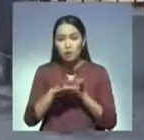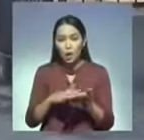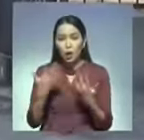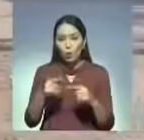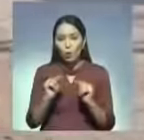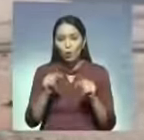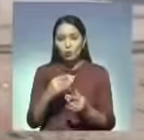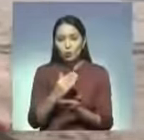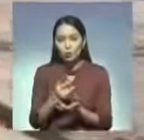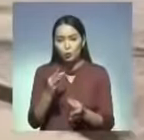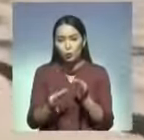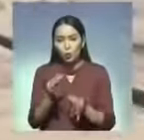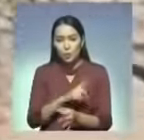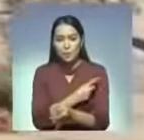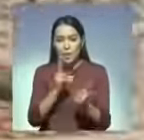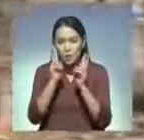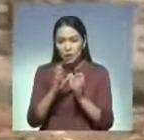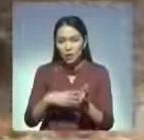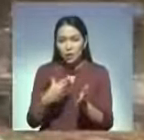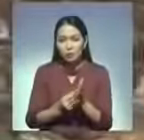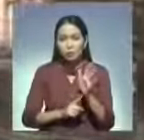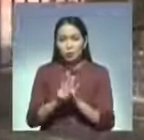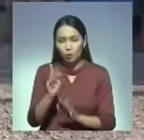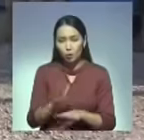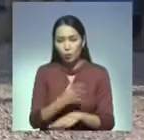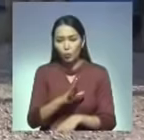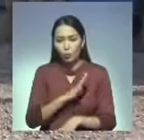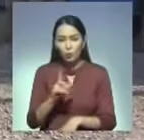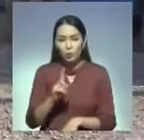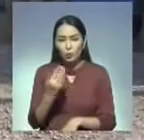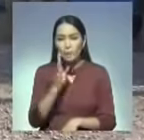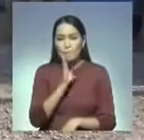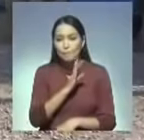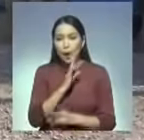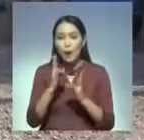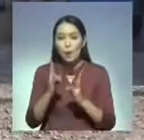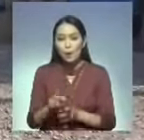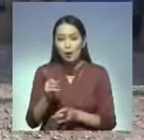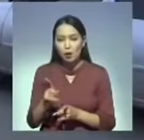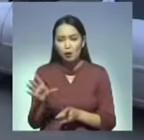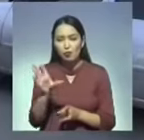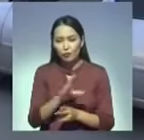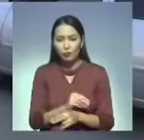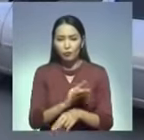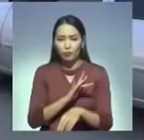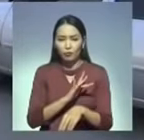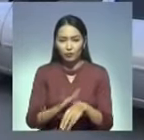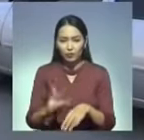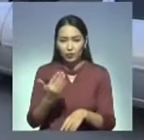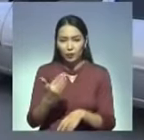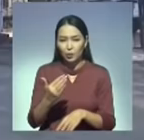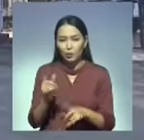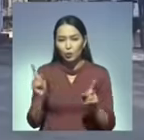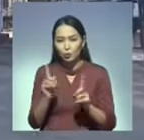зарегистрировали, но судмедэксперты факт насилия сначала исключили. Говорят, мать потерпевшей собственноручно уничтожила вещдоки,